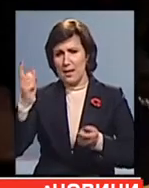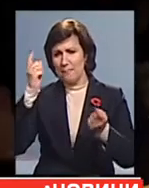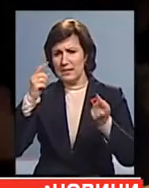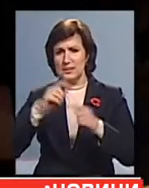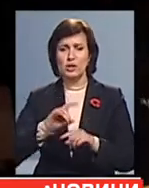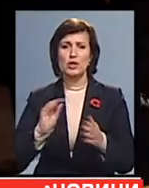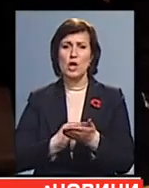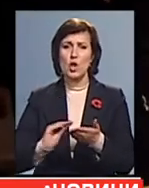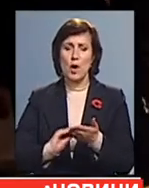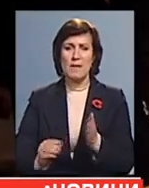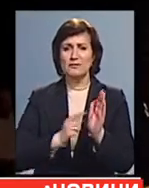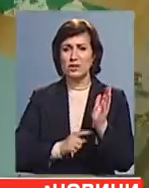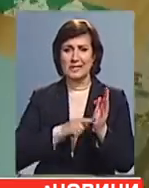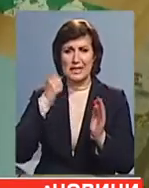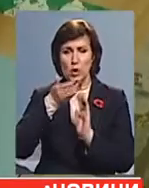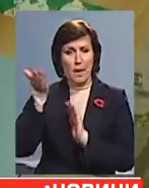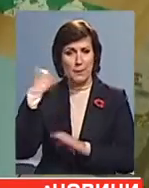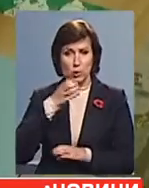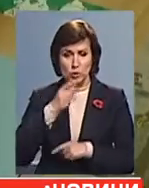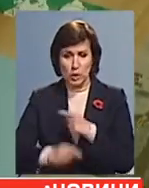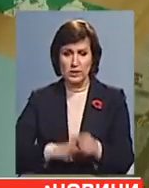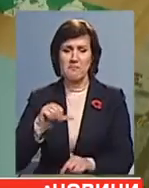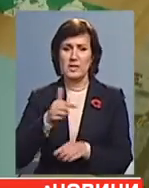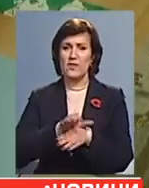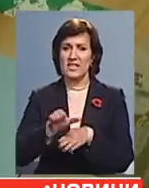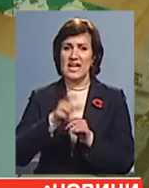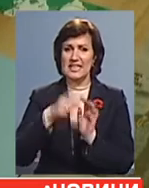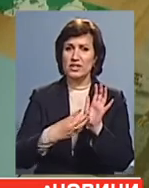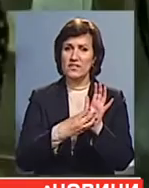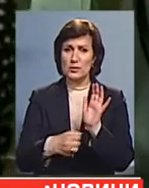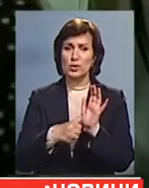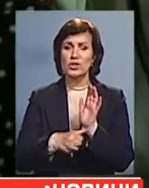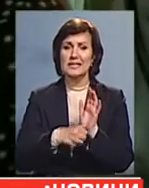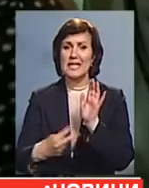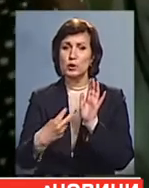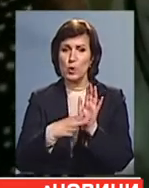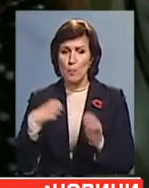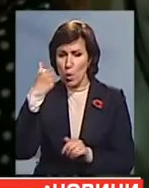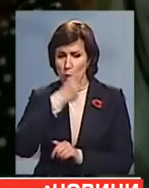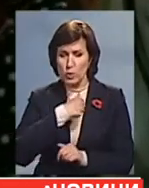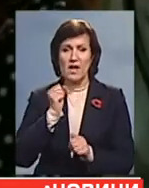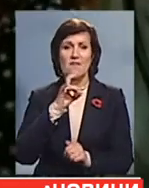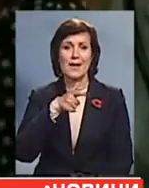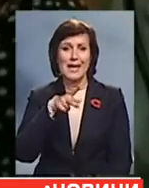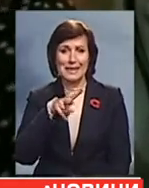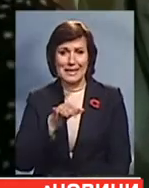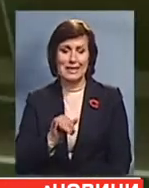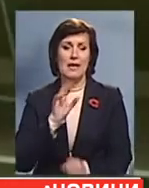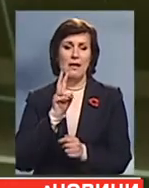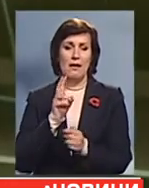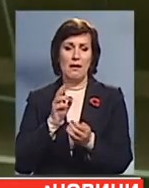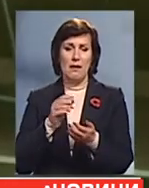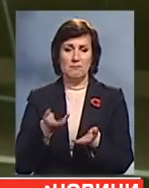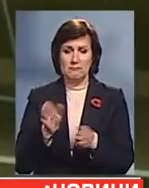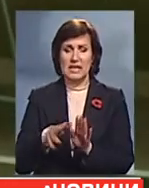у 60-х роках минулого сторіччя. Його вперше видали 1967 року в Аргентині накладом 8